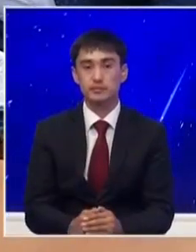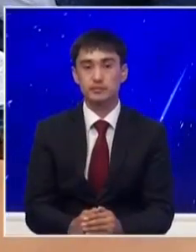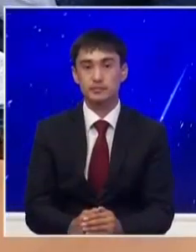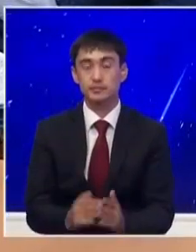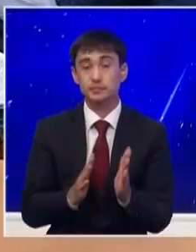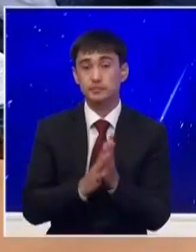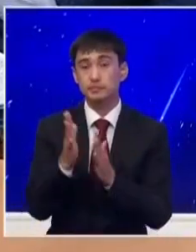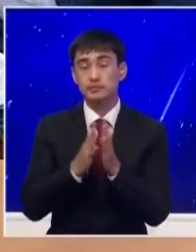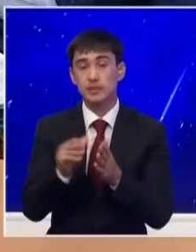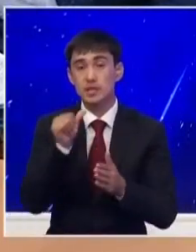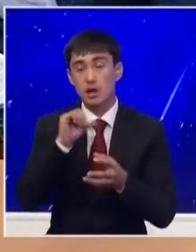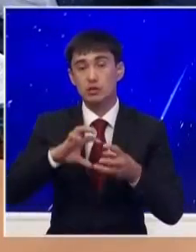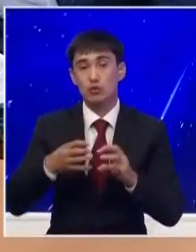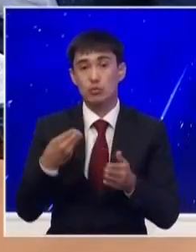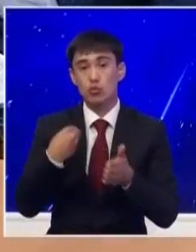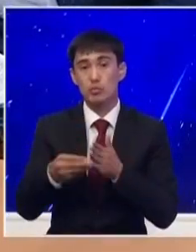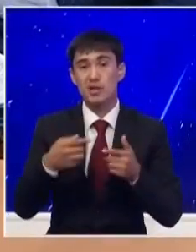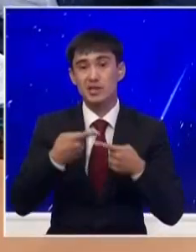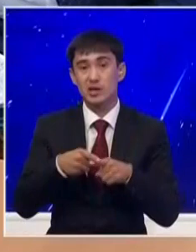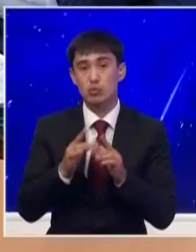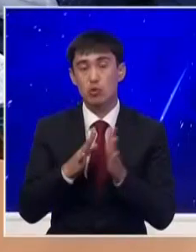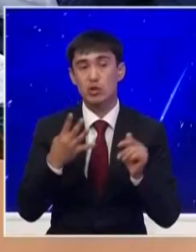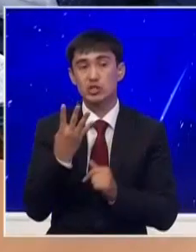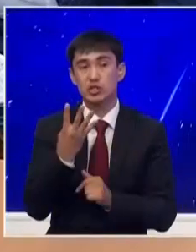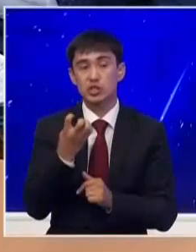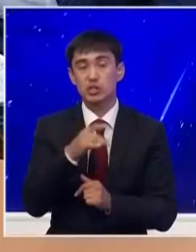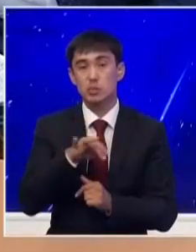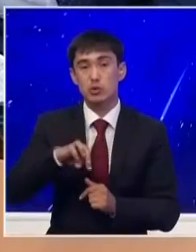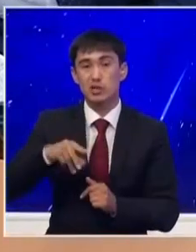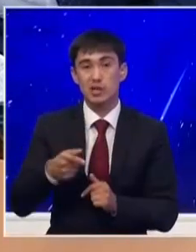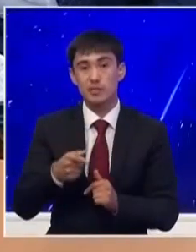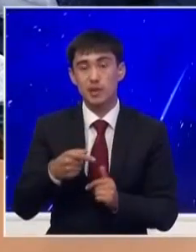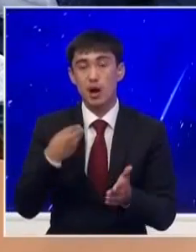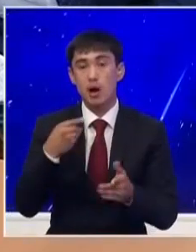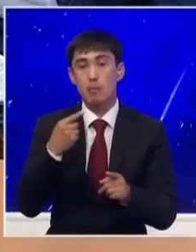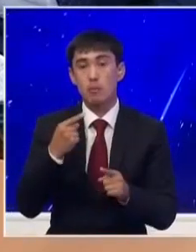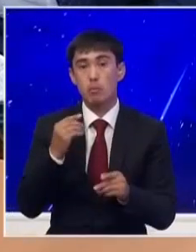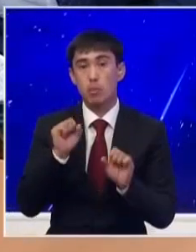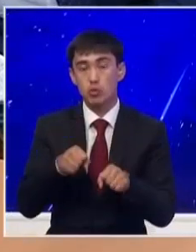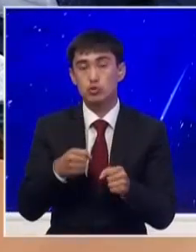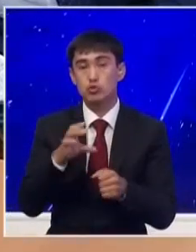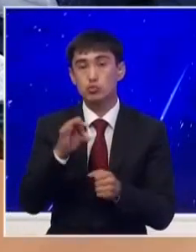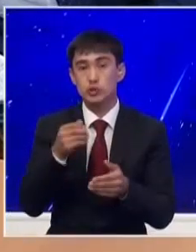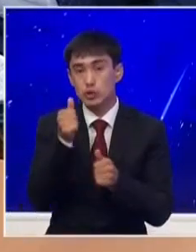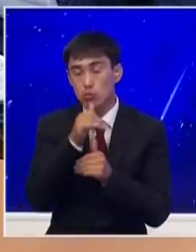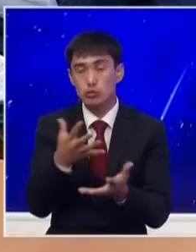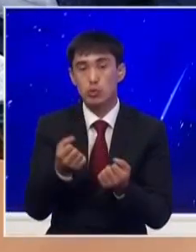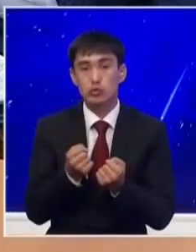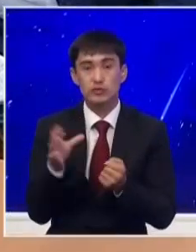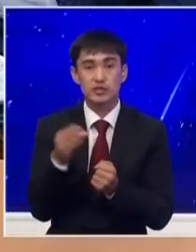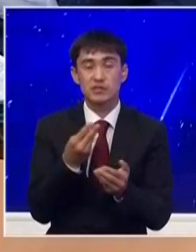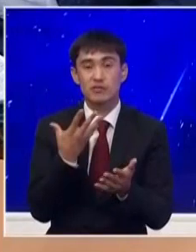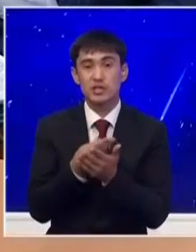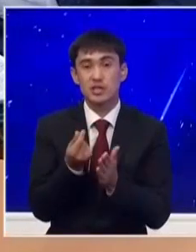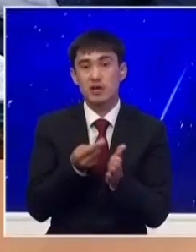Для выращивания сахарной свеклы мы купили технику на более чем 400 миллионов тенге. А положенные субсидии до сих пор не можем получить. Все свои